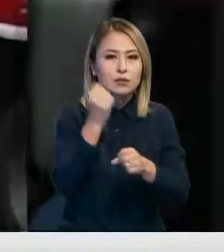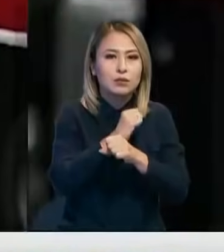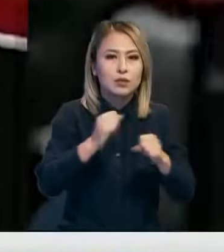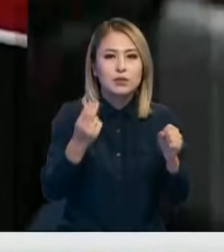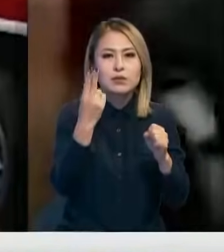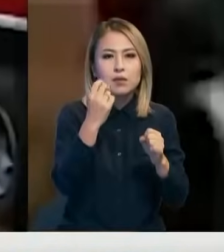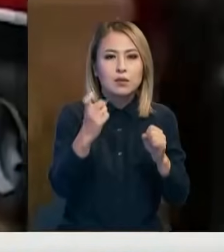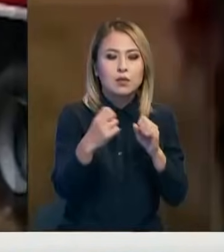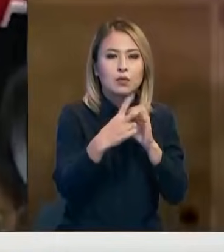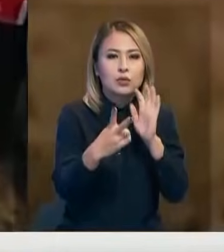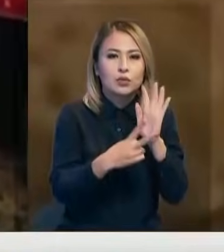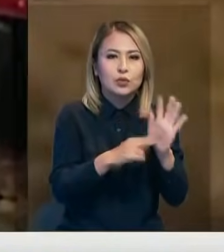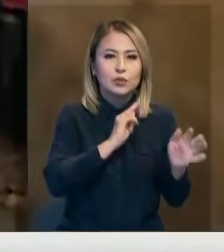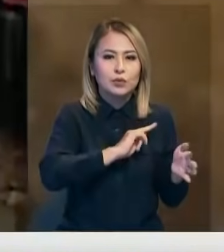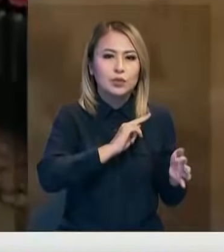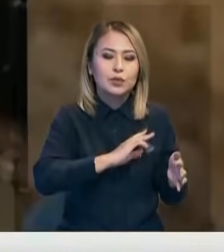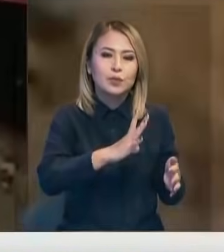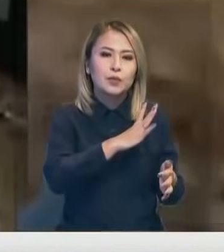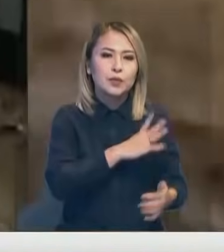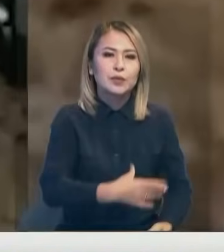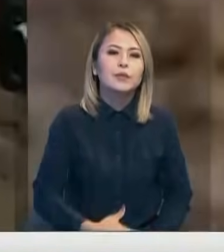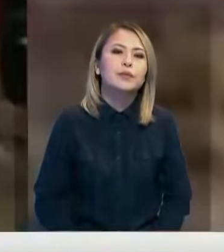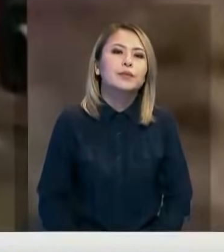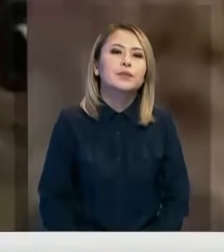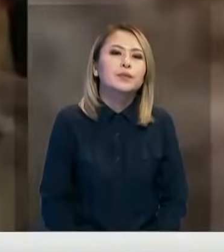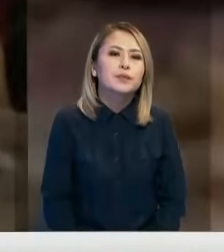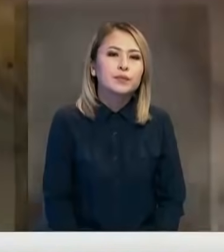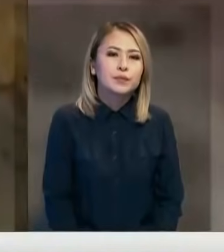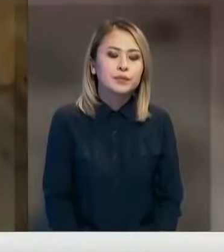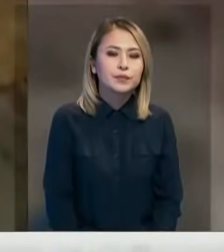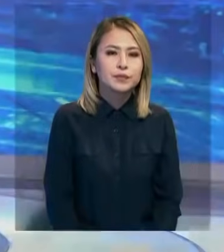кезінде цехта 17 жұмысшы болған.